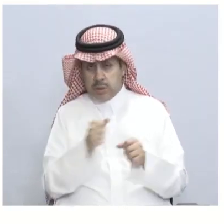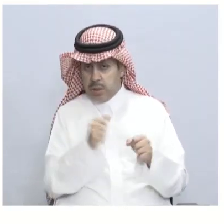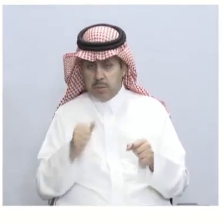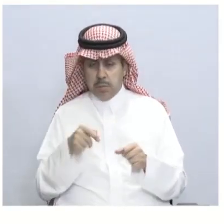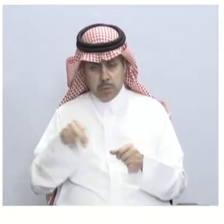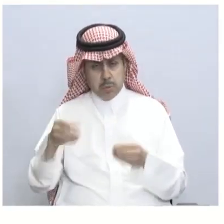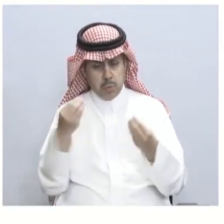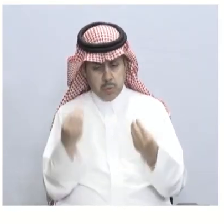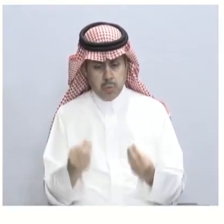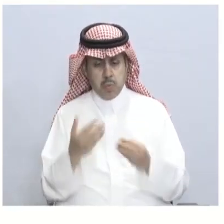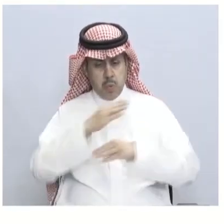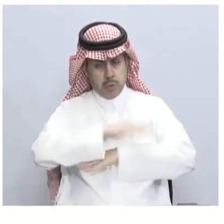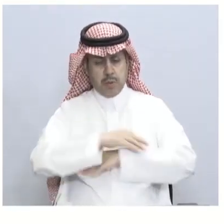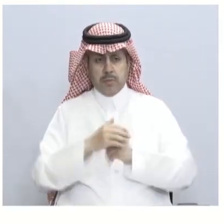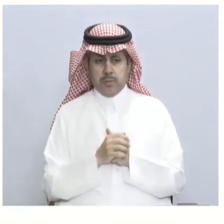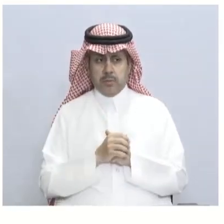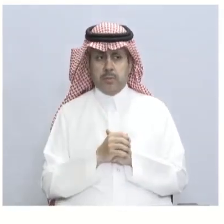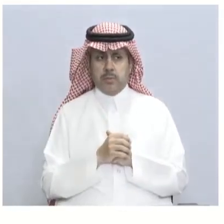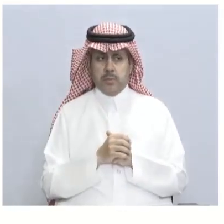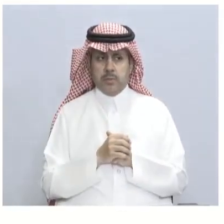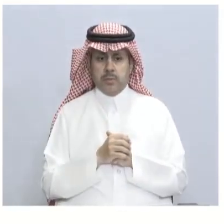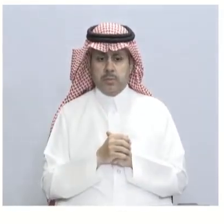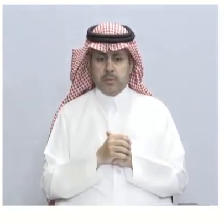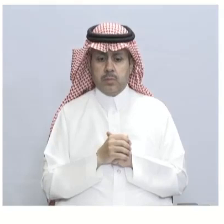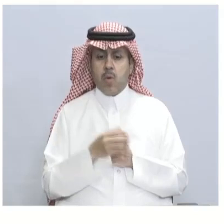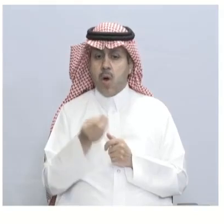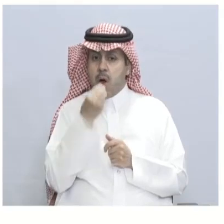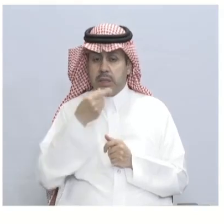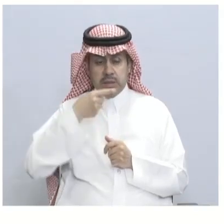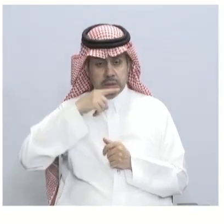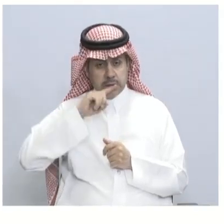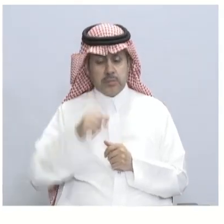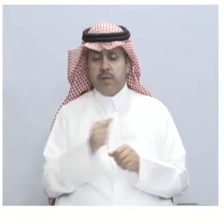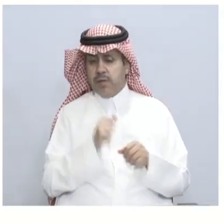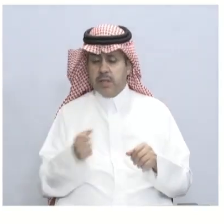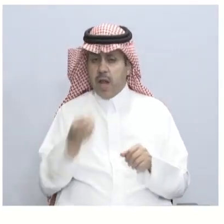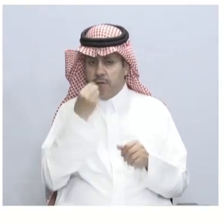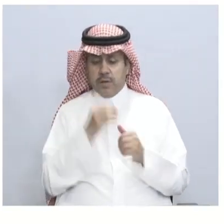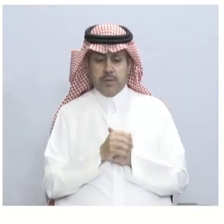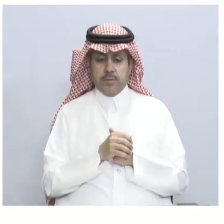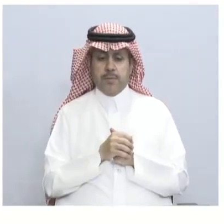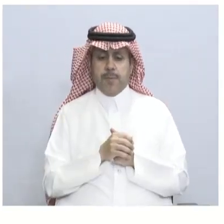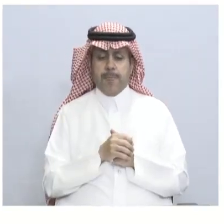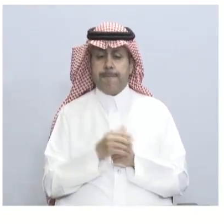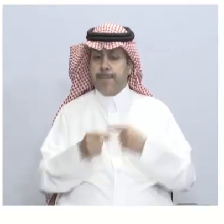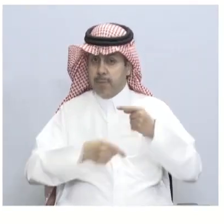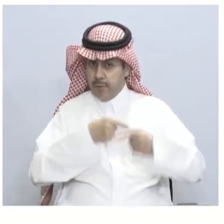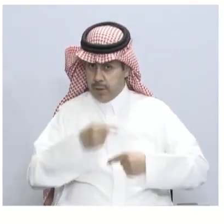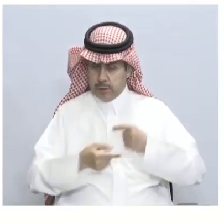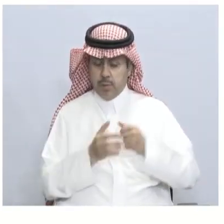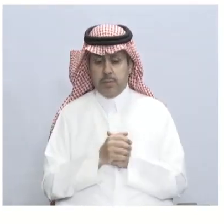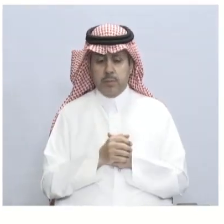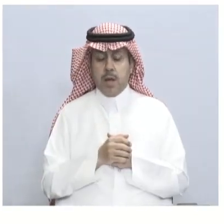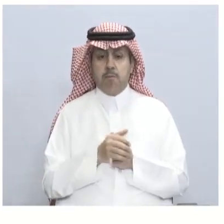بسكينه ووقار وان نفطر على تمرات في عيد الفطر كما نفعل دوما نعم